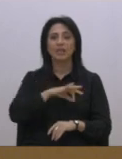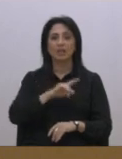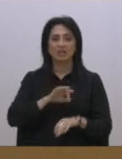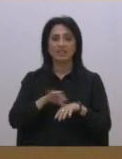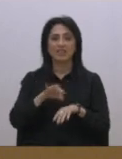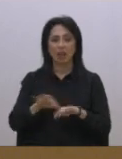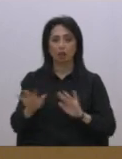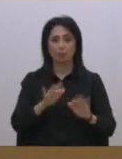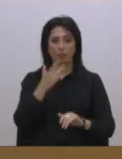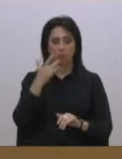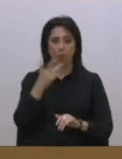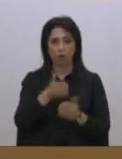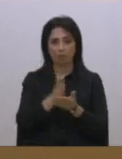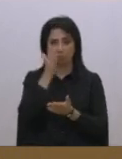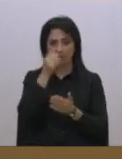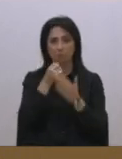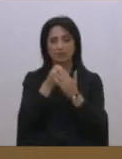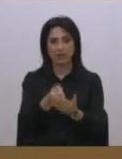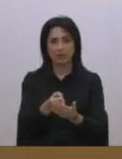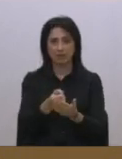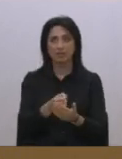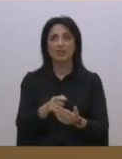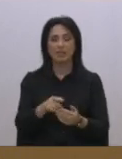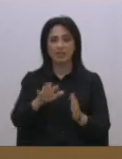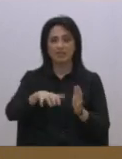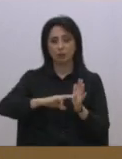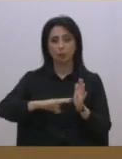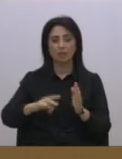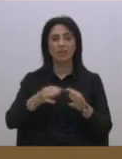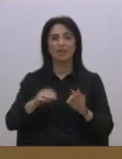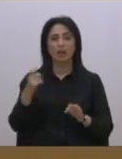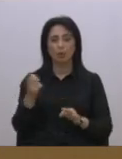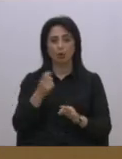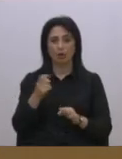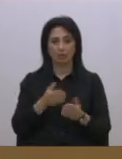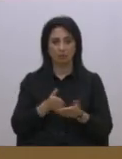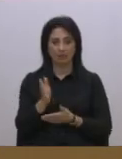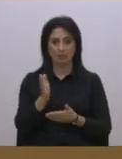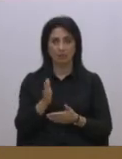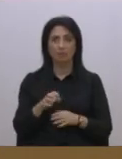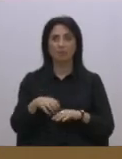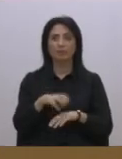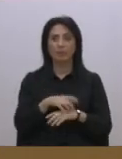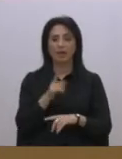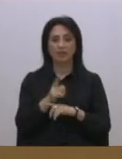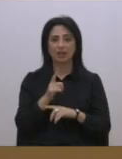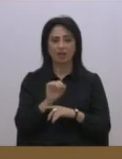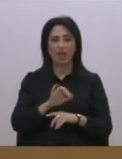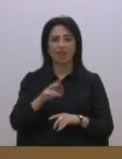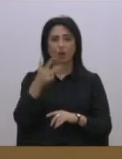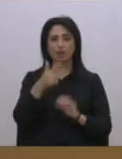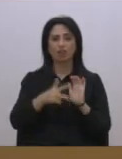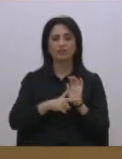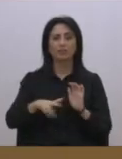ძალადობრივ ქმედებებს პოლიტიკური მიზნების მისაღწევად, ანდა ძირს უთხრიან დემოკრატიულ პრინციპებს. პარტიების აკრძალვა ევროპის